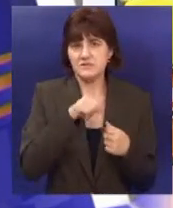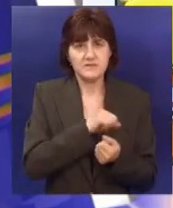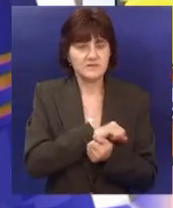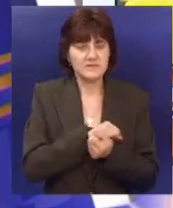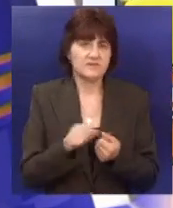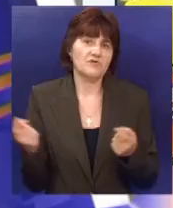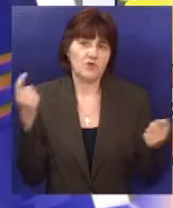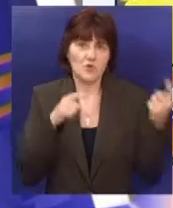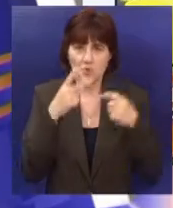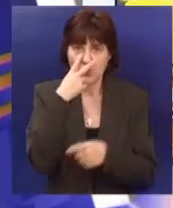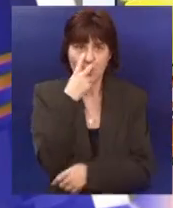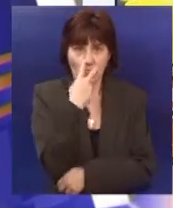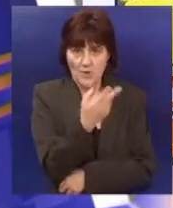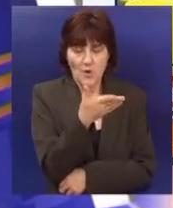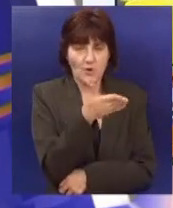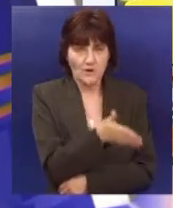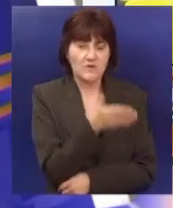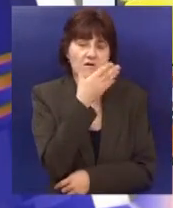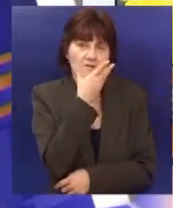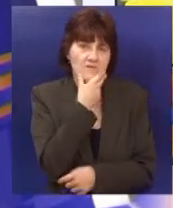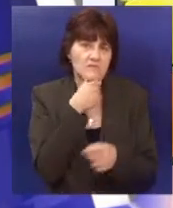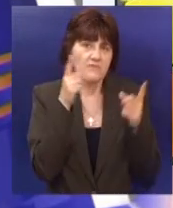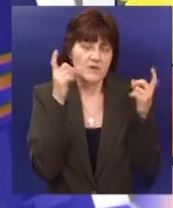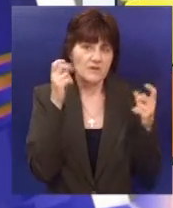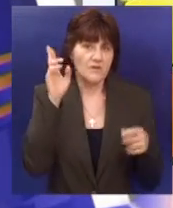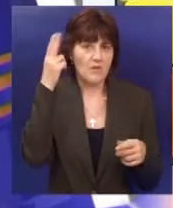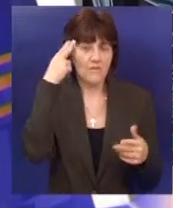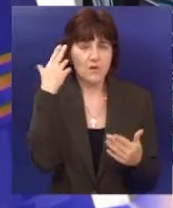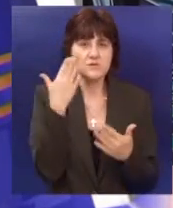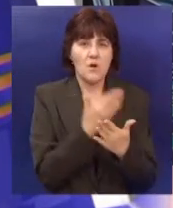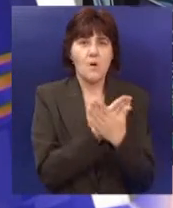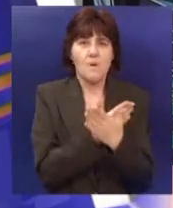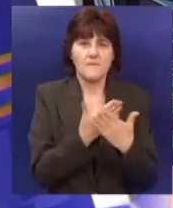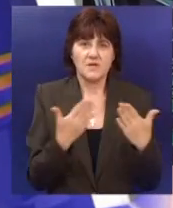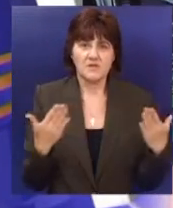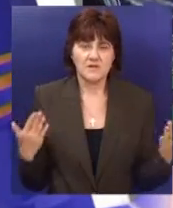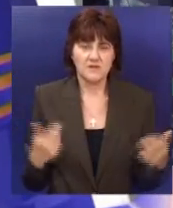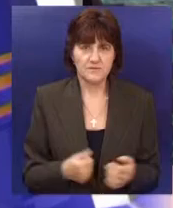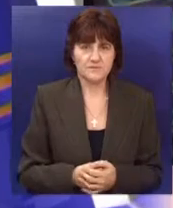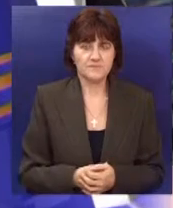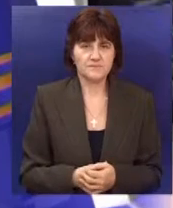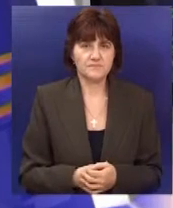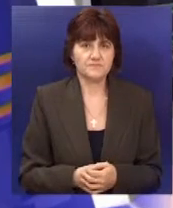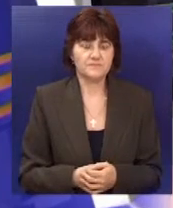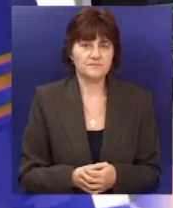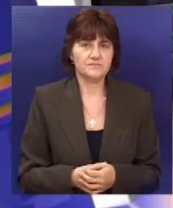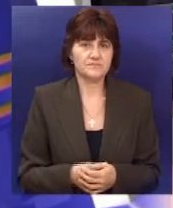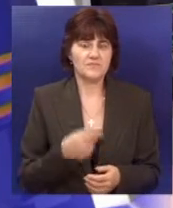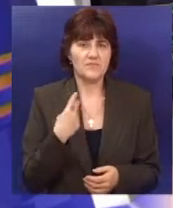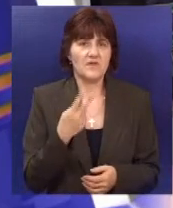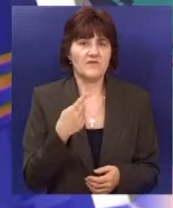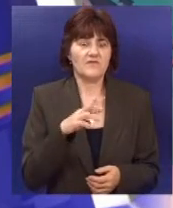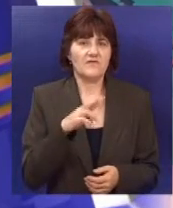dakle naši sugrađani, dođu i pogledaju ovu izložbu, jer je u pitanju umetnik koji je redefinisao značaj vizualnih umetnosti druge